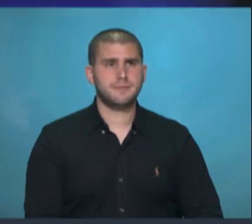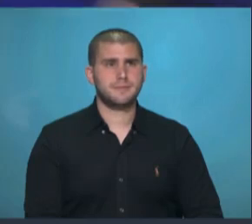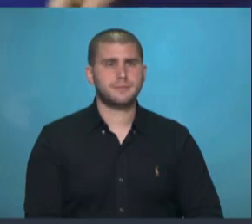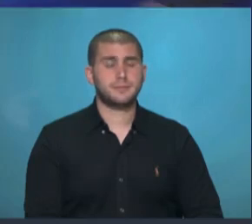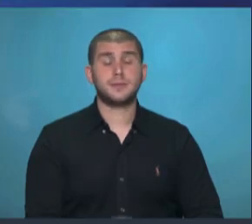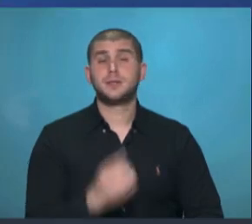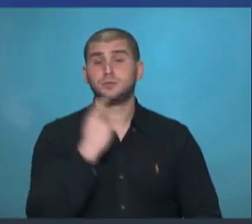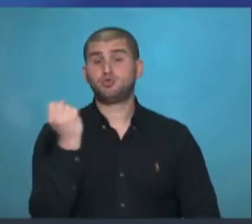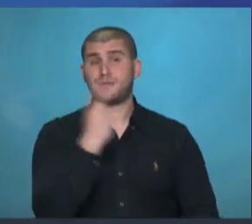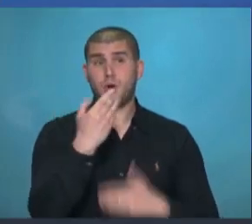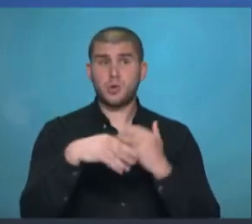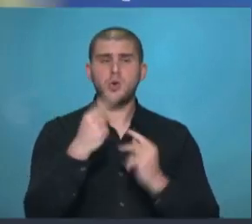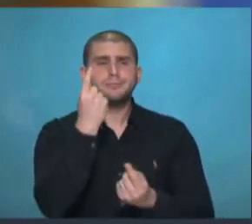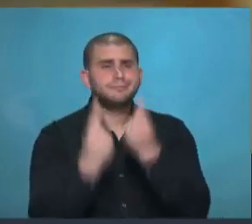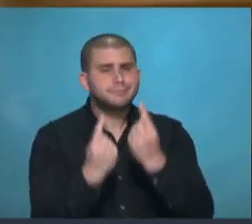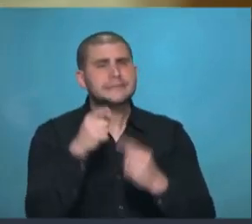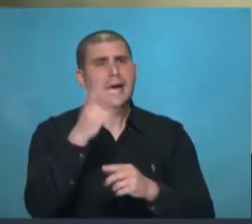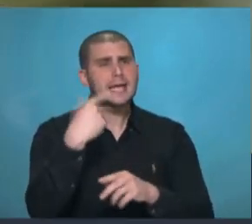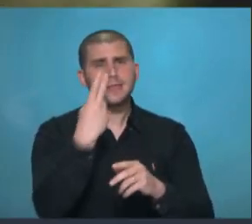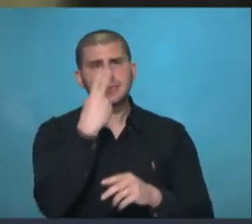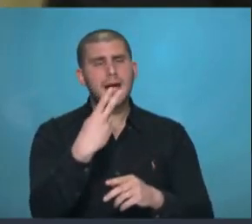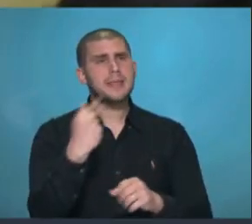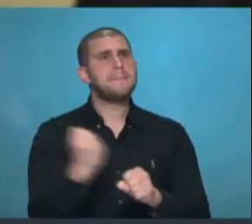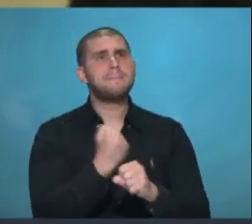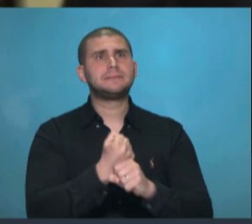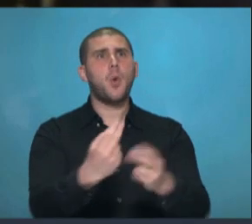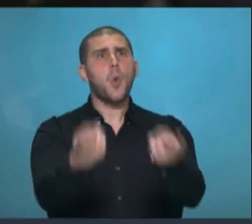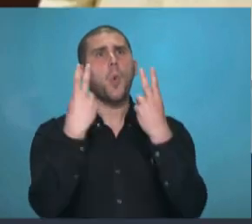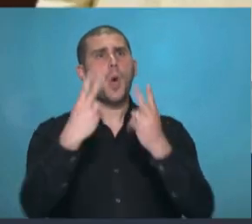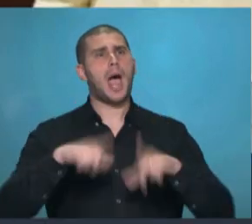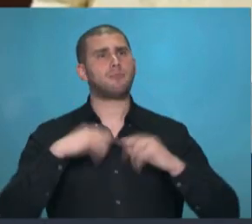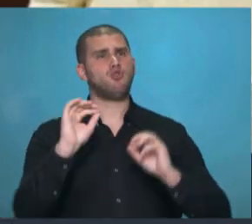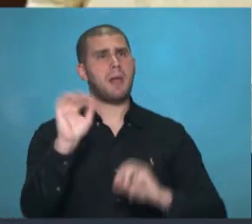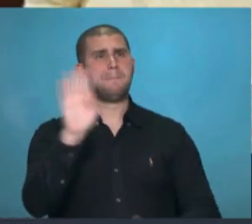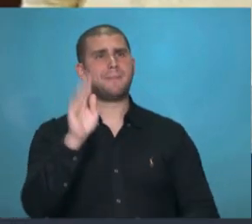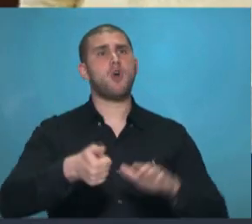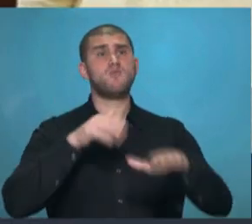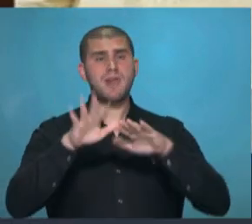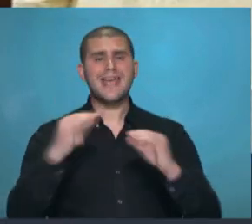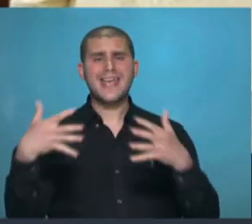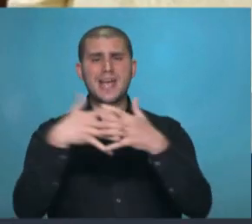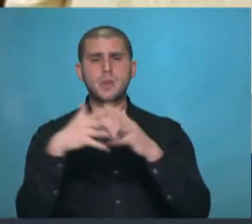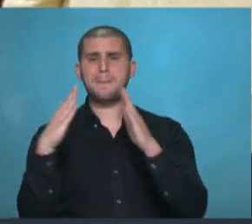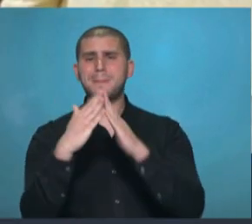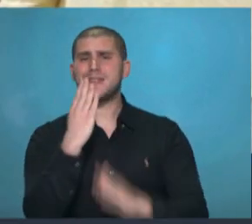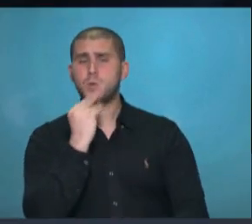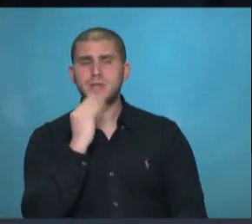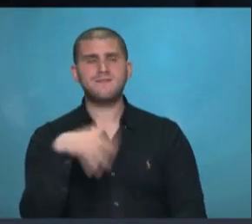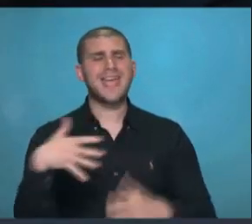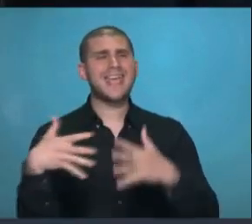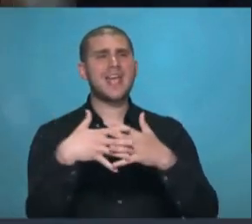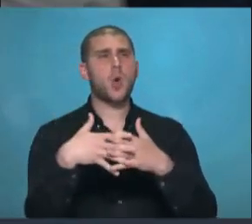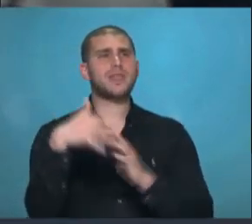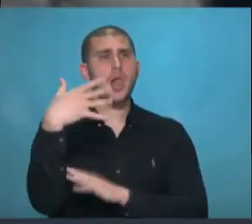בשבוע האחרון היו רגעים שבהם זאת הייתה נראית משימת חייו של ראש הממשלה נתניהו, להביא לאיחוד בין הבית היהודי והאיחוד הלאומי עם